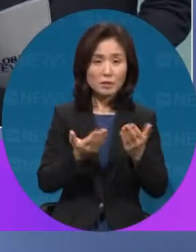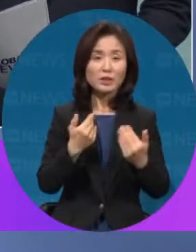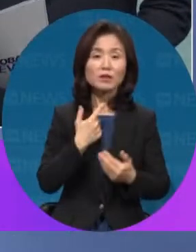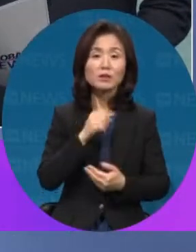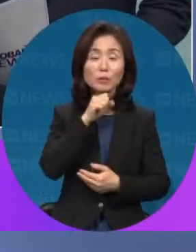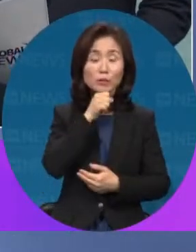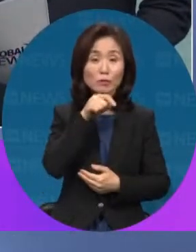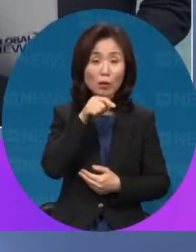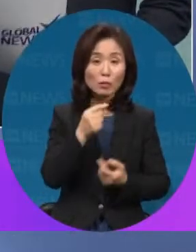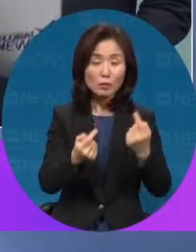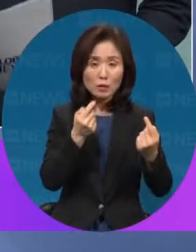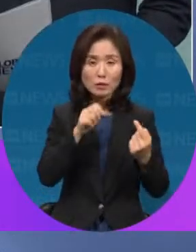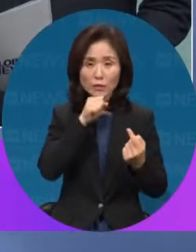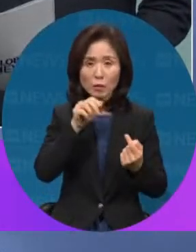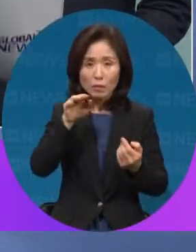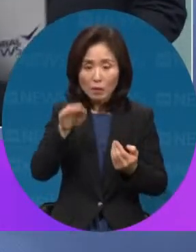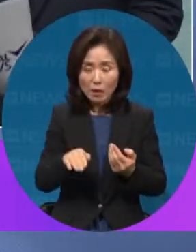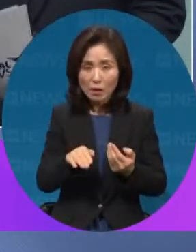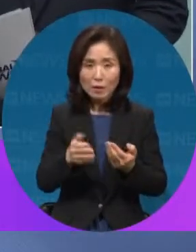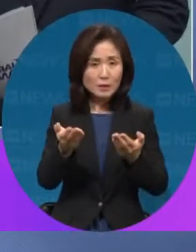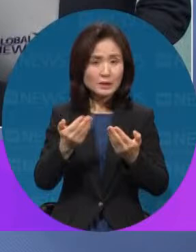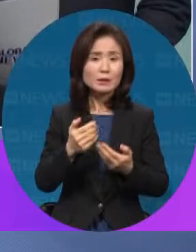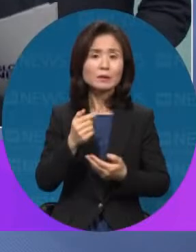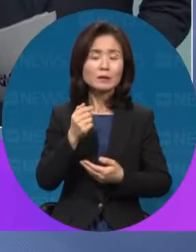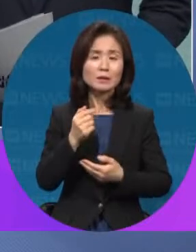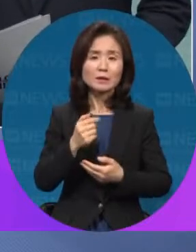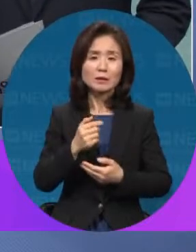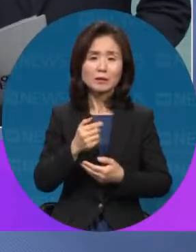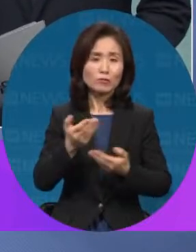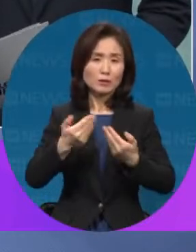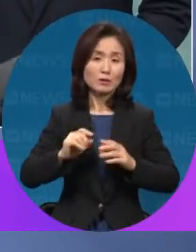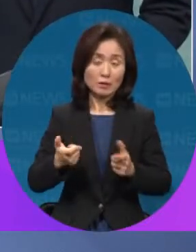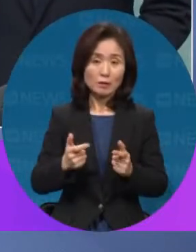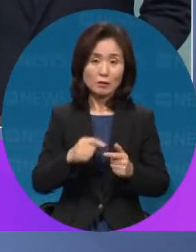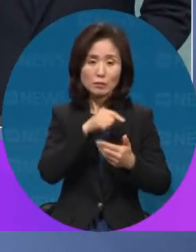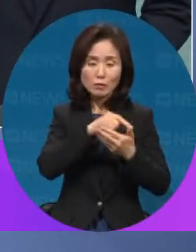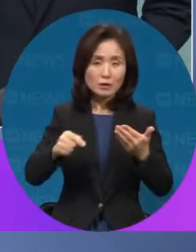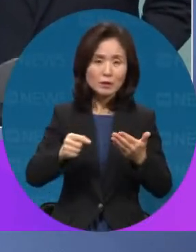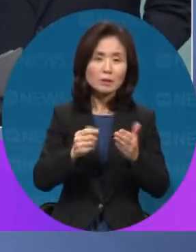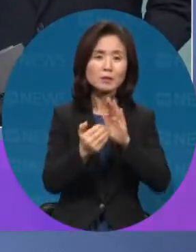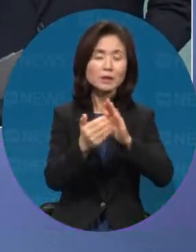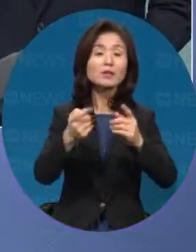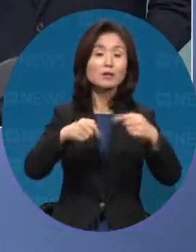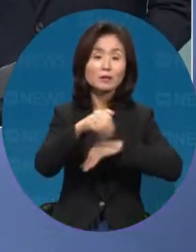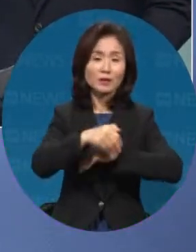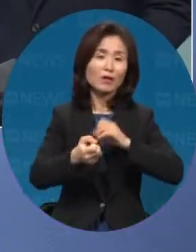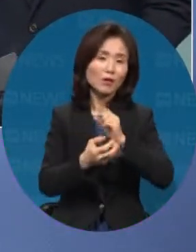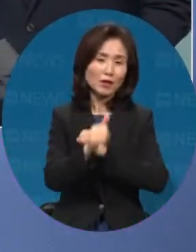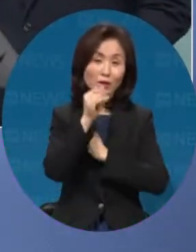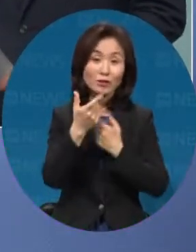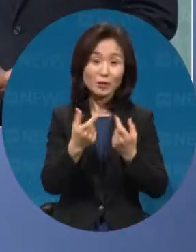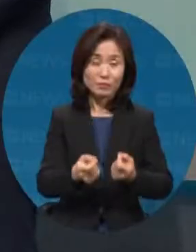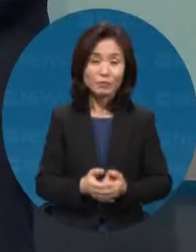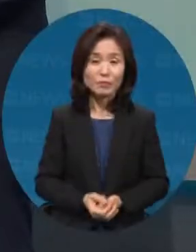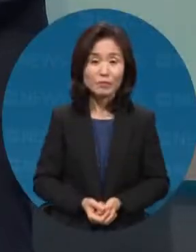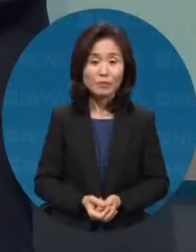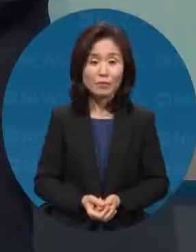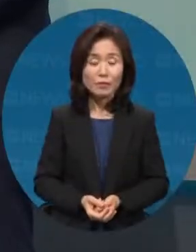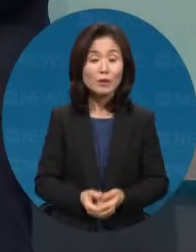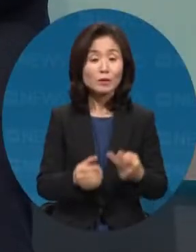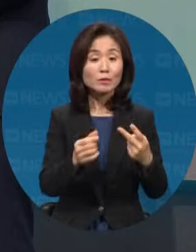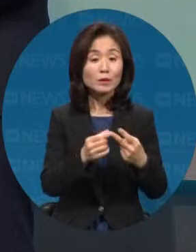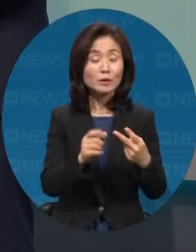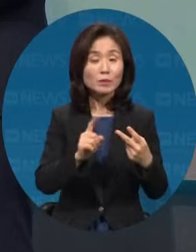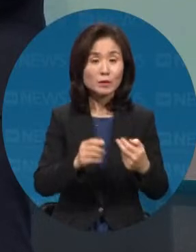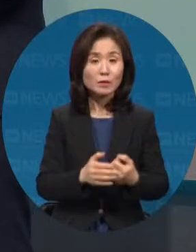성적보다는 점수를 더 낮게 받지는 못하게 한 손에 방지 정책도 영향을 미쳤습니다 어딜가 있었군요 두번째 소식